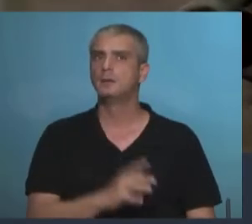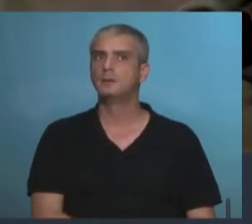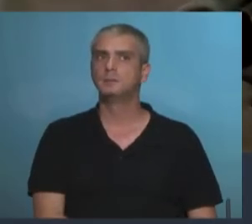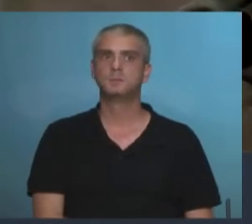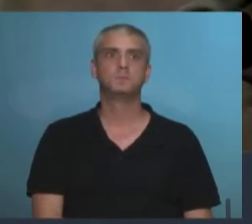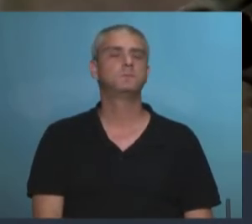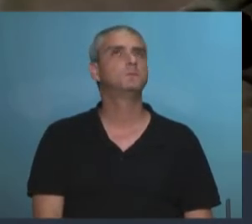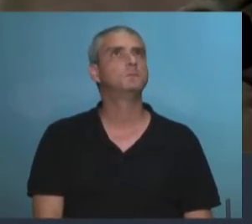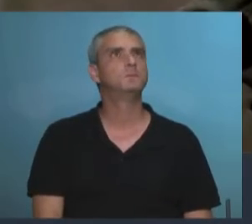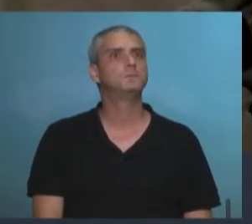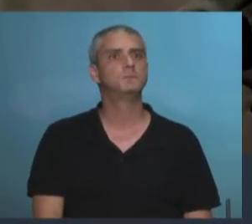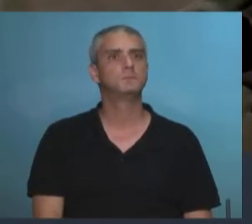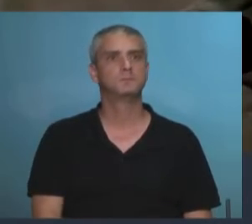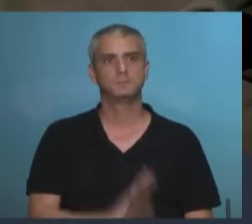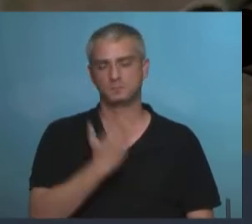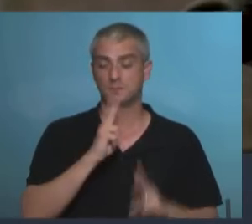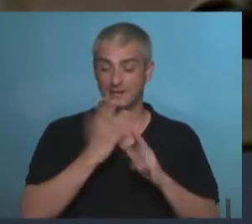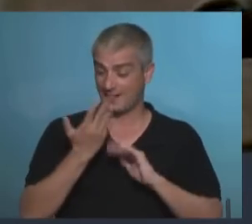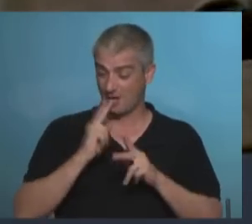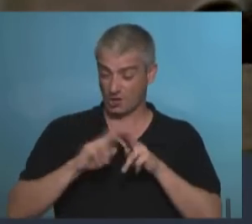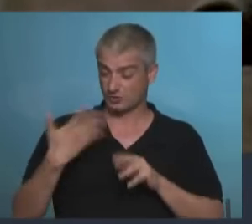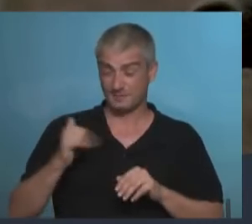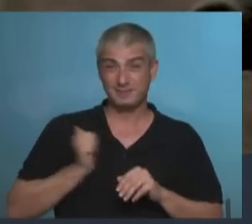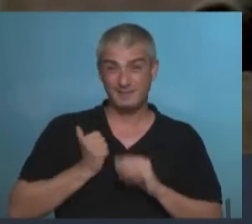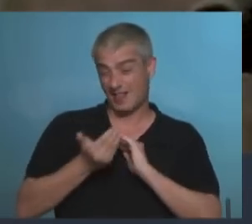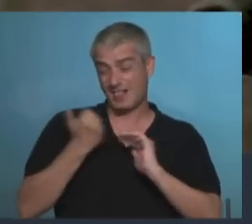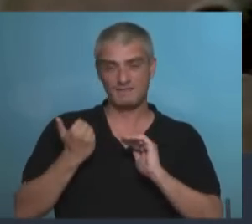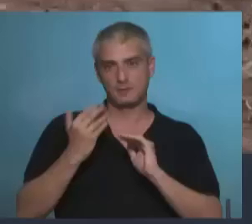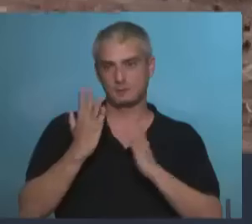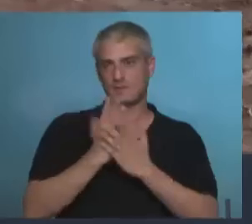ממש בערך חודשיים לפני הגיוס, כמעט שנה.